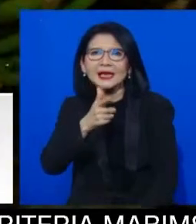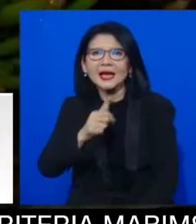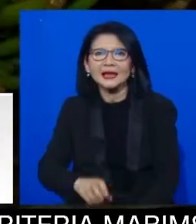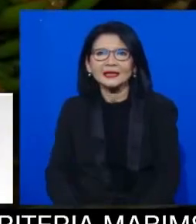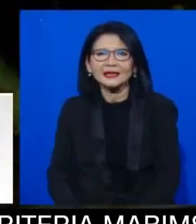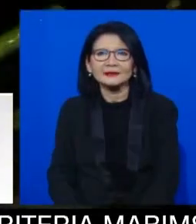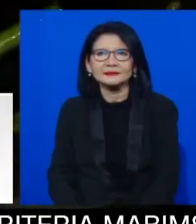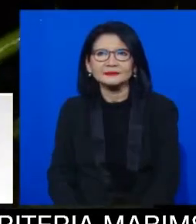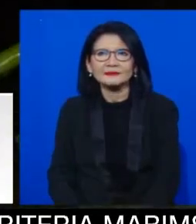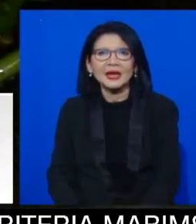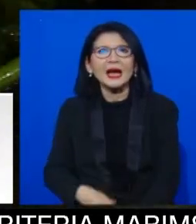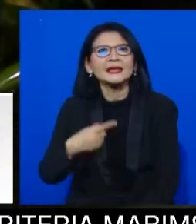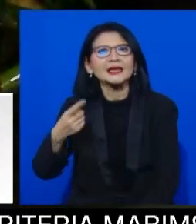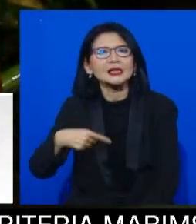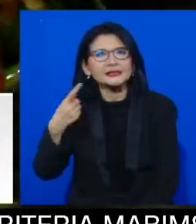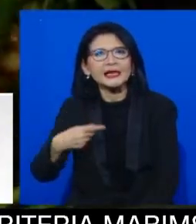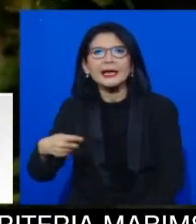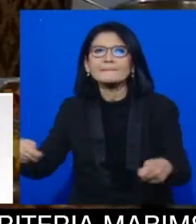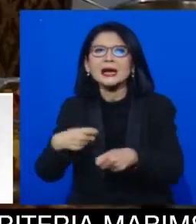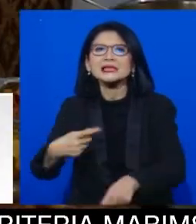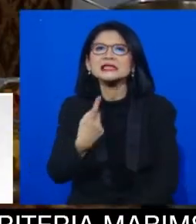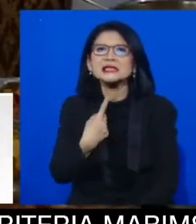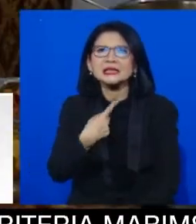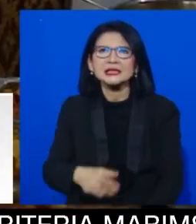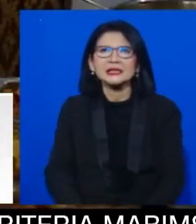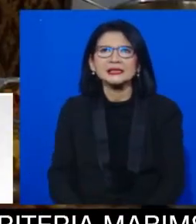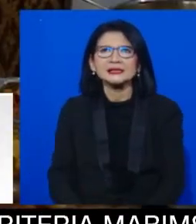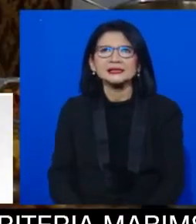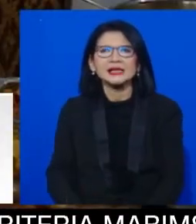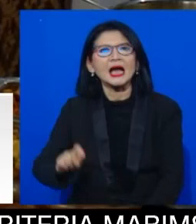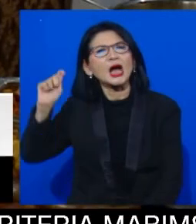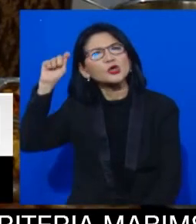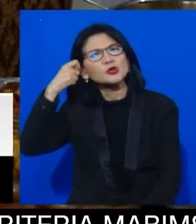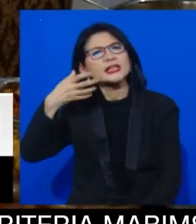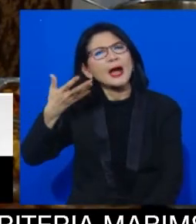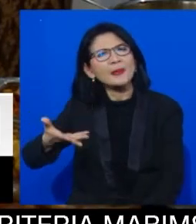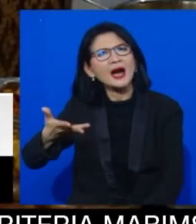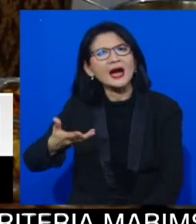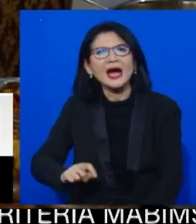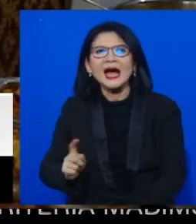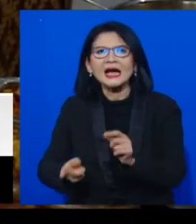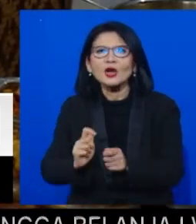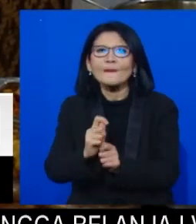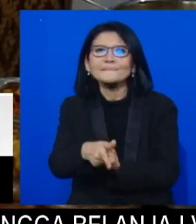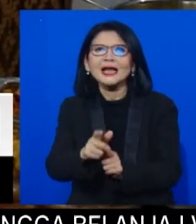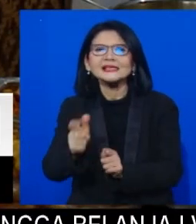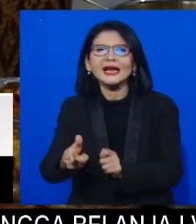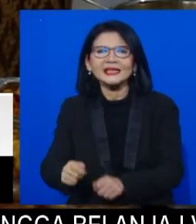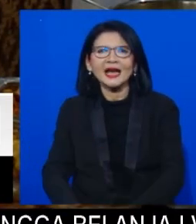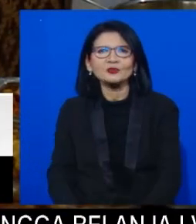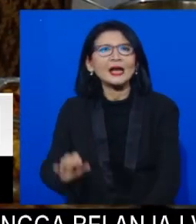menjalankan usahanya, Dewi seringkali memasak sendiri. Kesulitannya paling ya itu kalau belanjanya ini kan nggak bisa